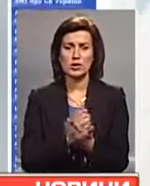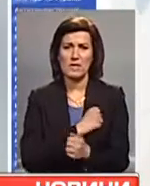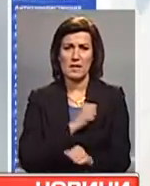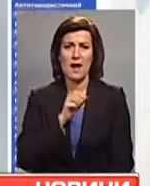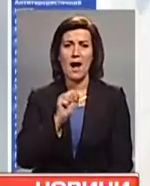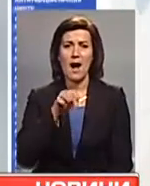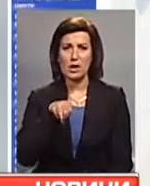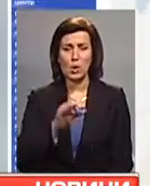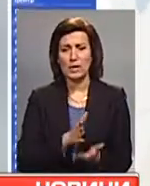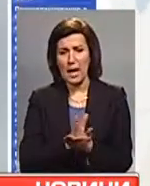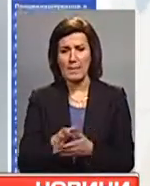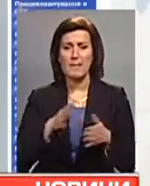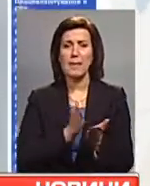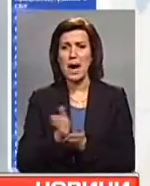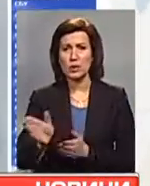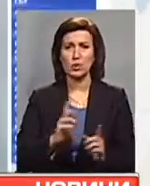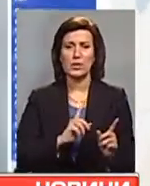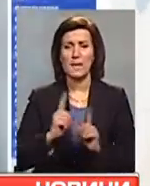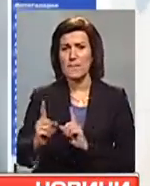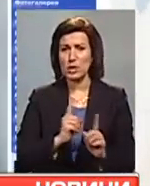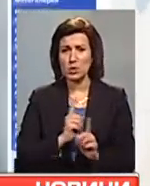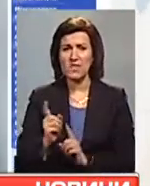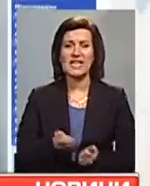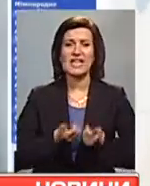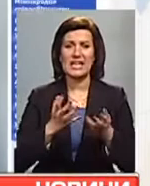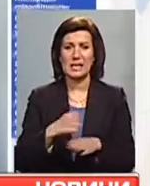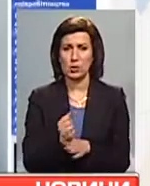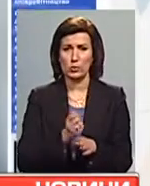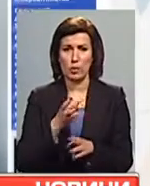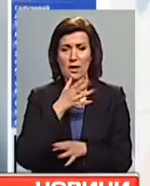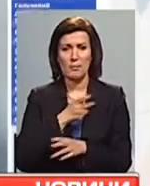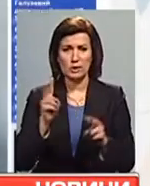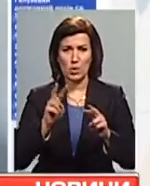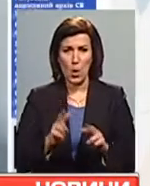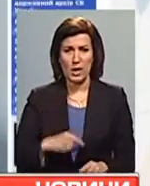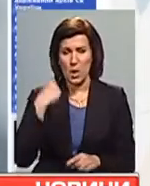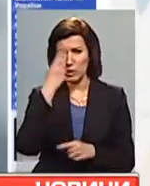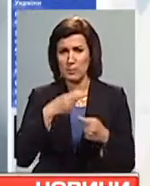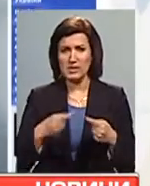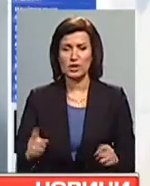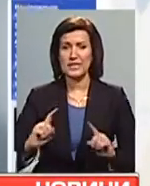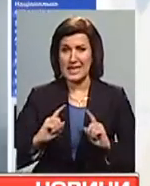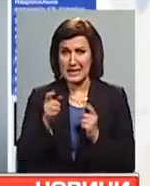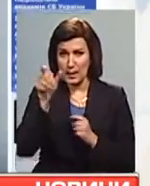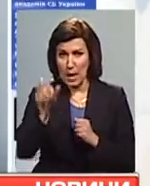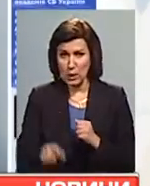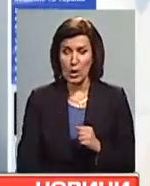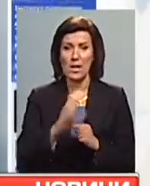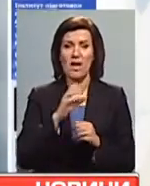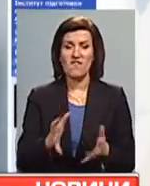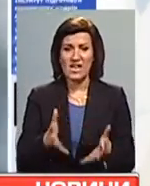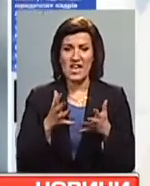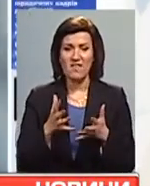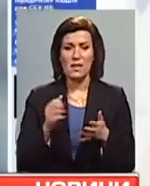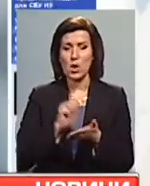АТО, напрямки і маршрути їхнього пересування та кількість озброєння. Під час огляду особистих речей затриманого співробітники СБУ